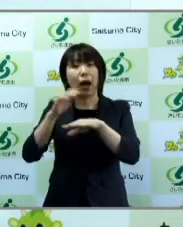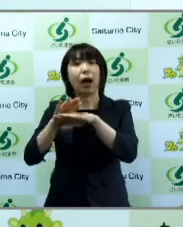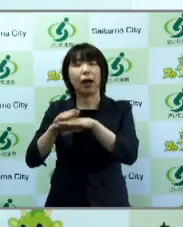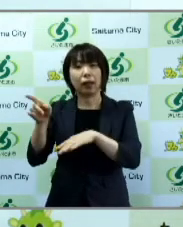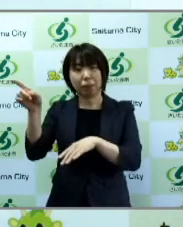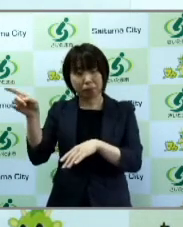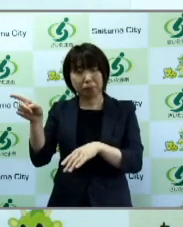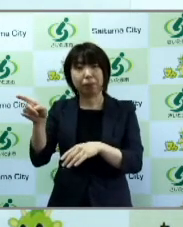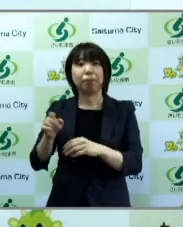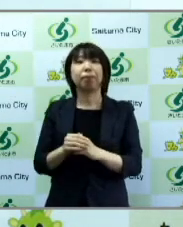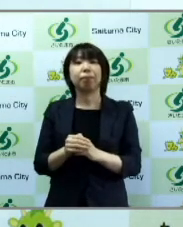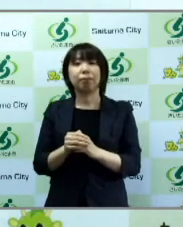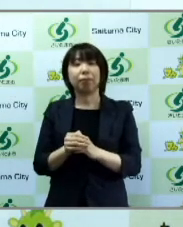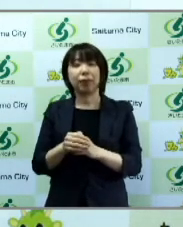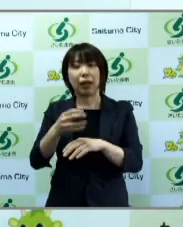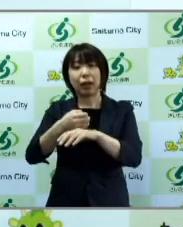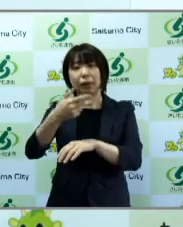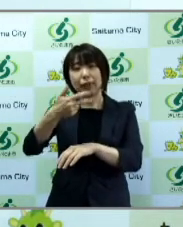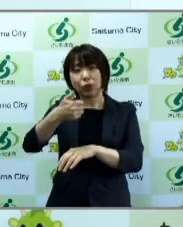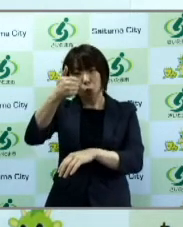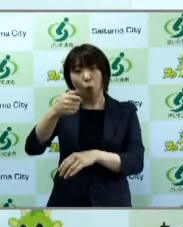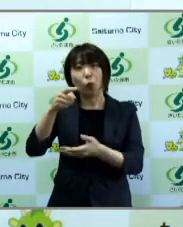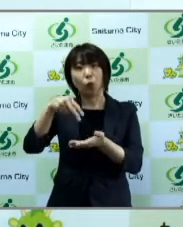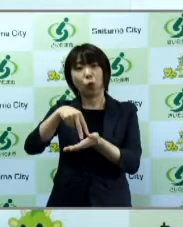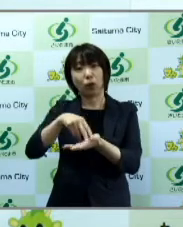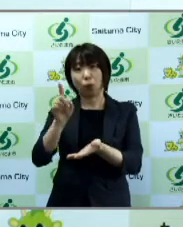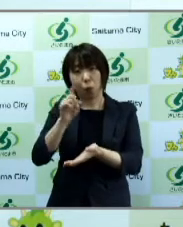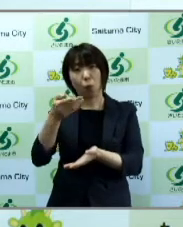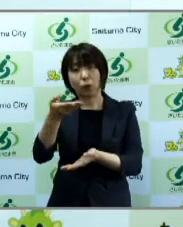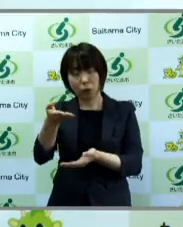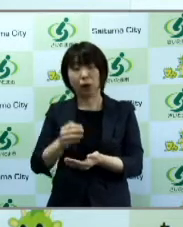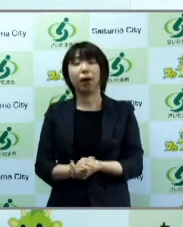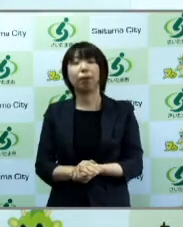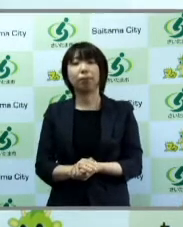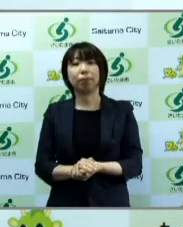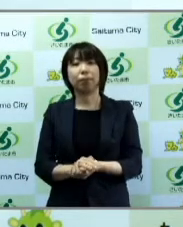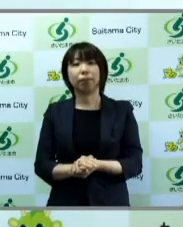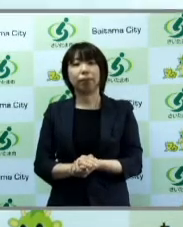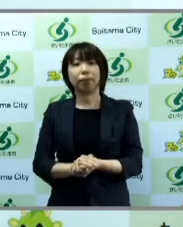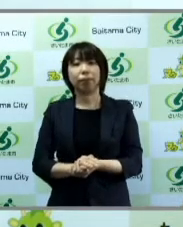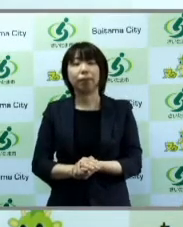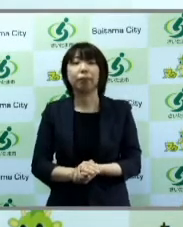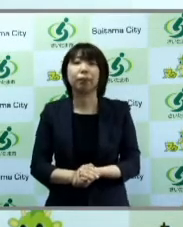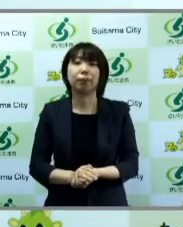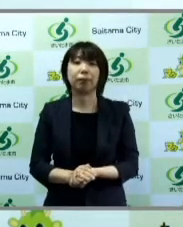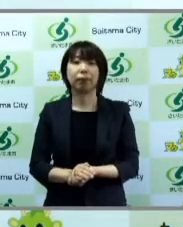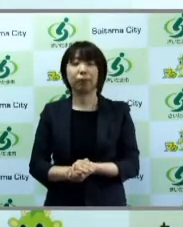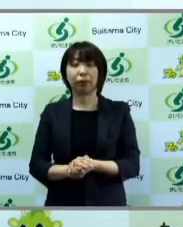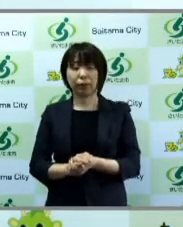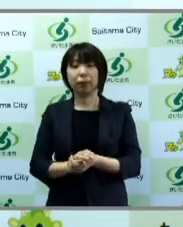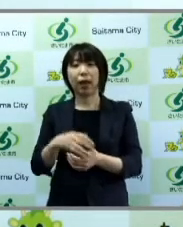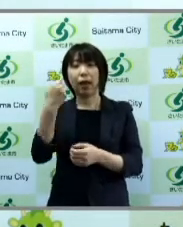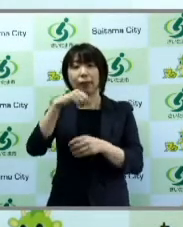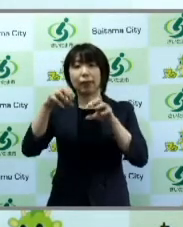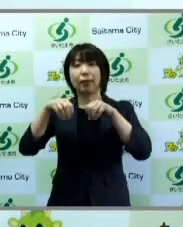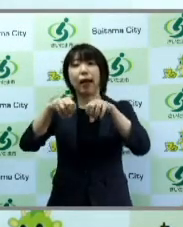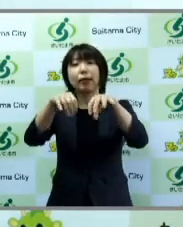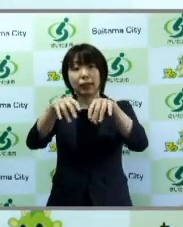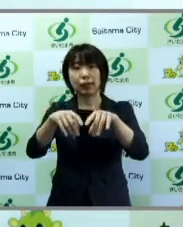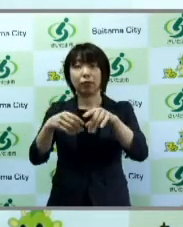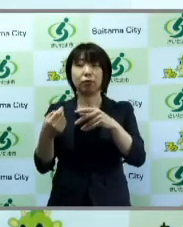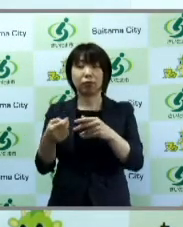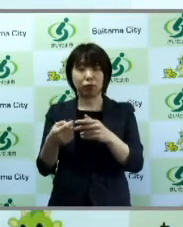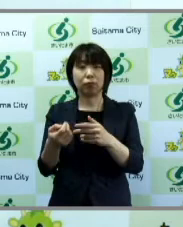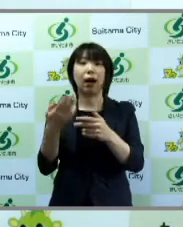あとですね、南銀の商店会が14日夜から安全宣言ステッカーを貼るような